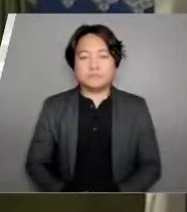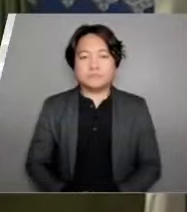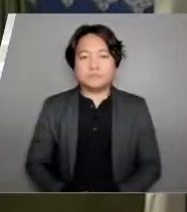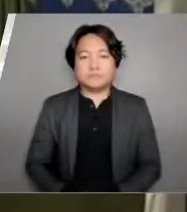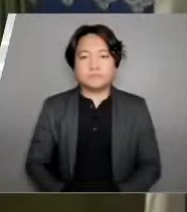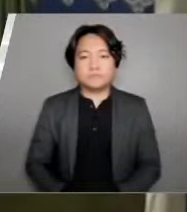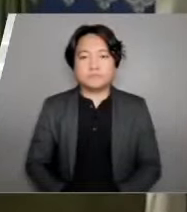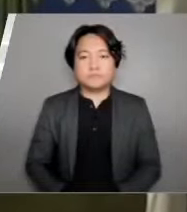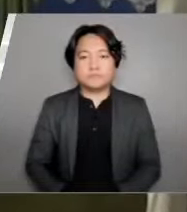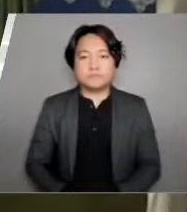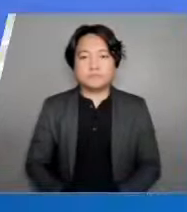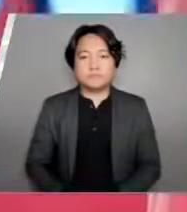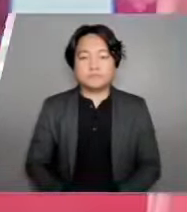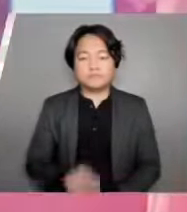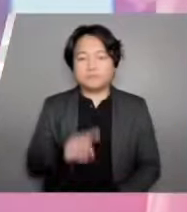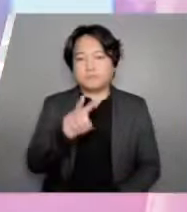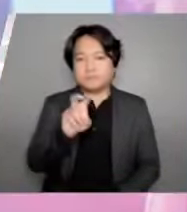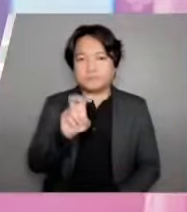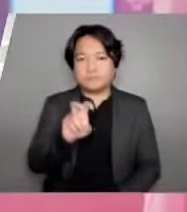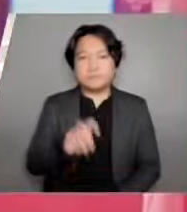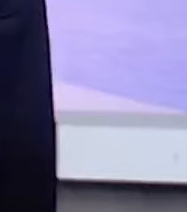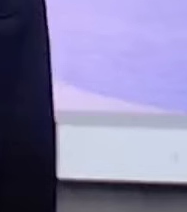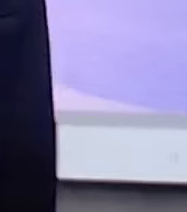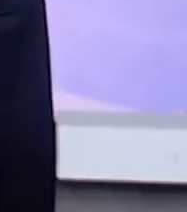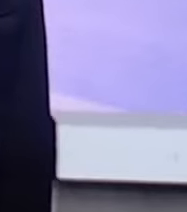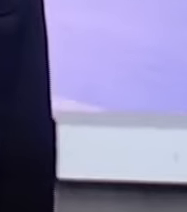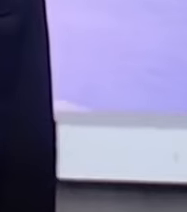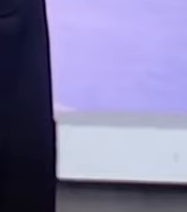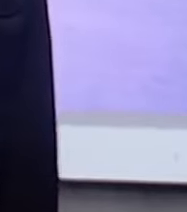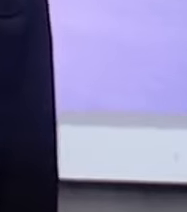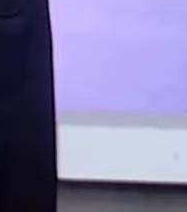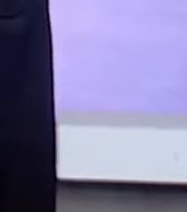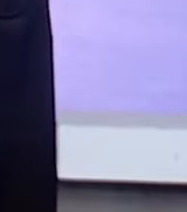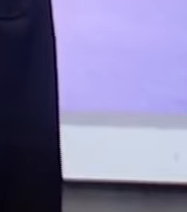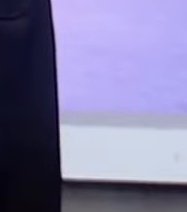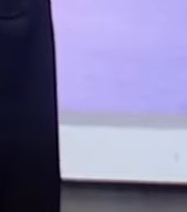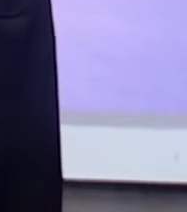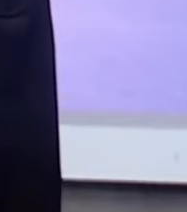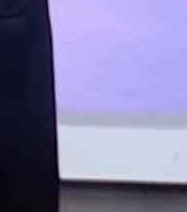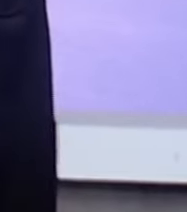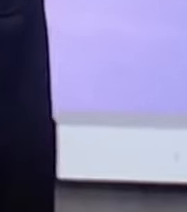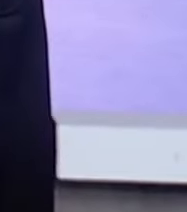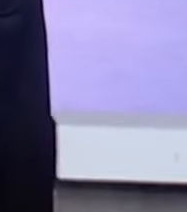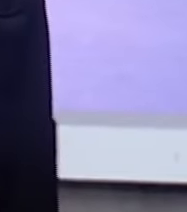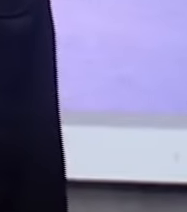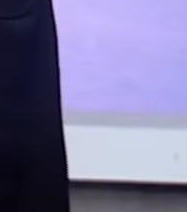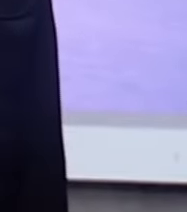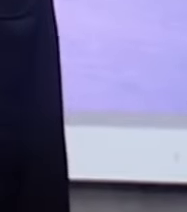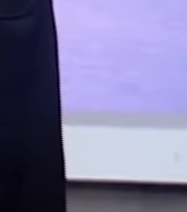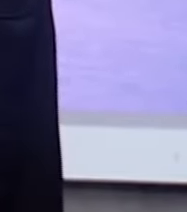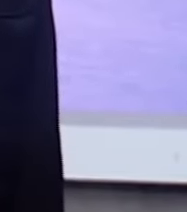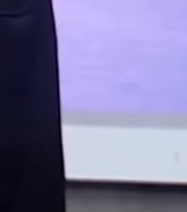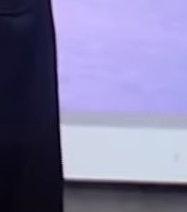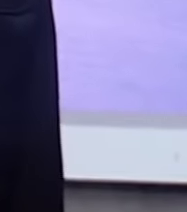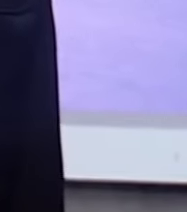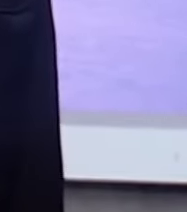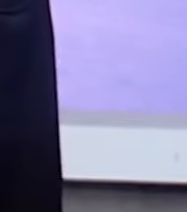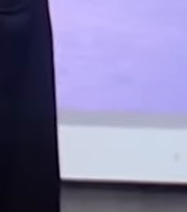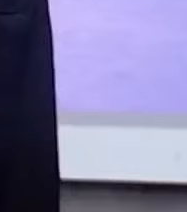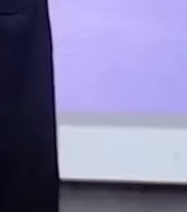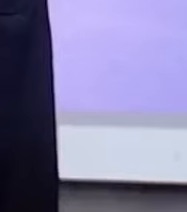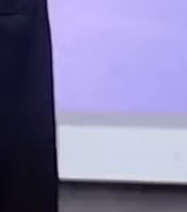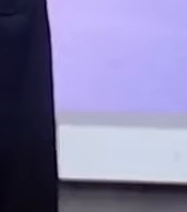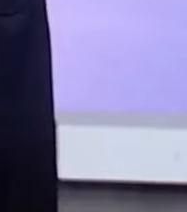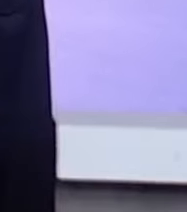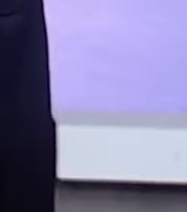TV, ang inyong saksi. Mga kapuso, sama-sama tayong maging saksi. Mag-subscribe sa